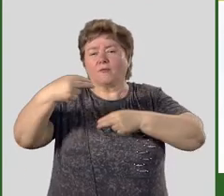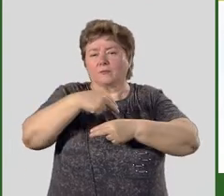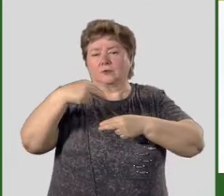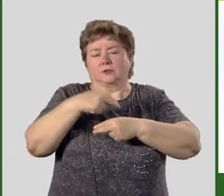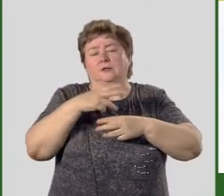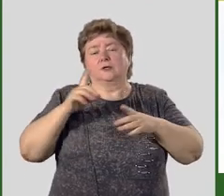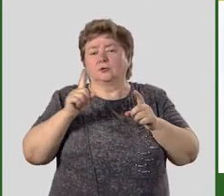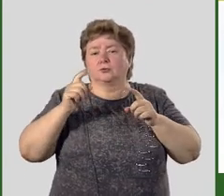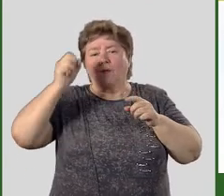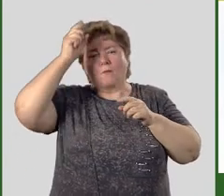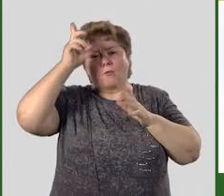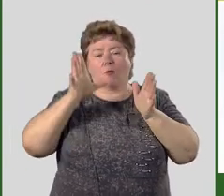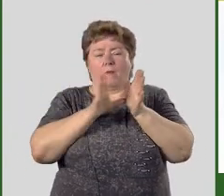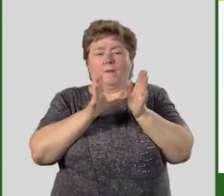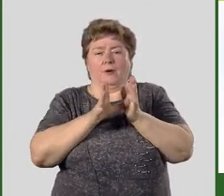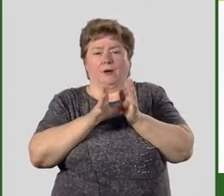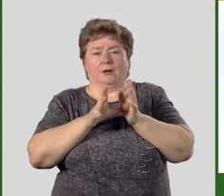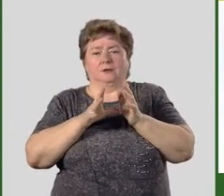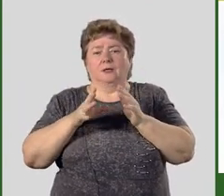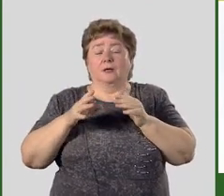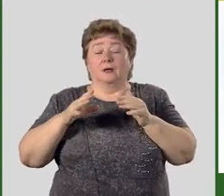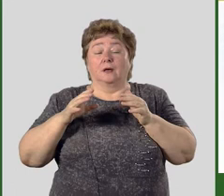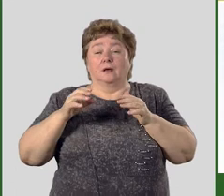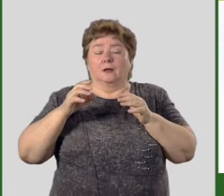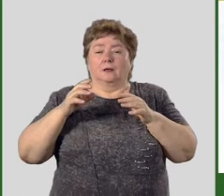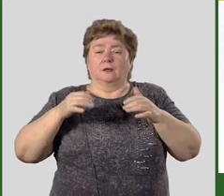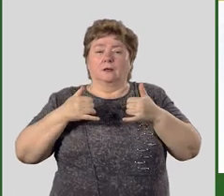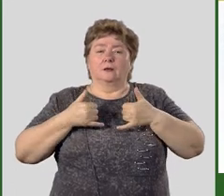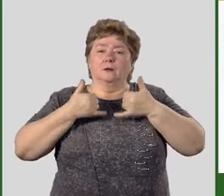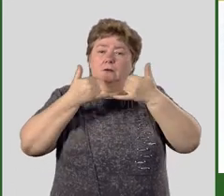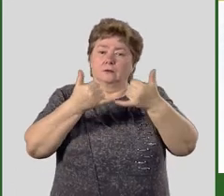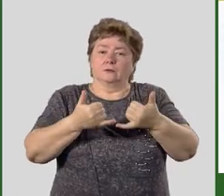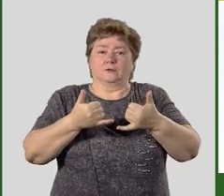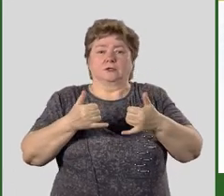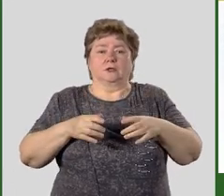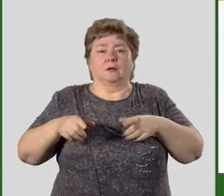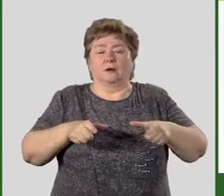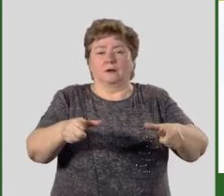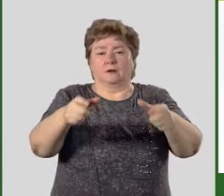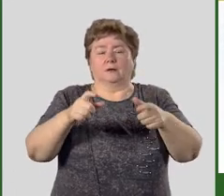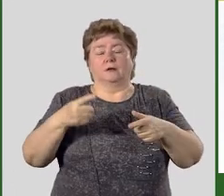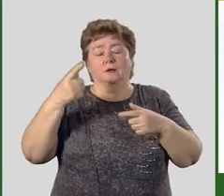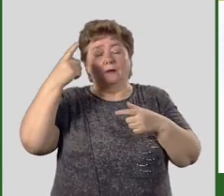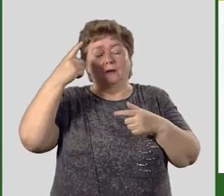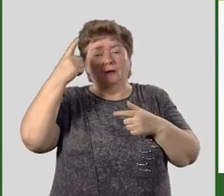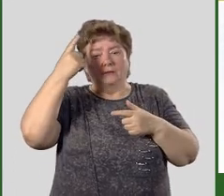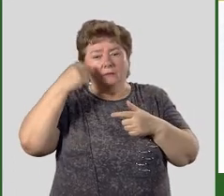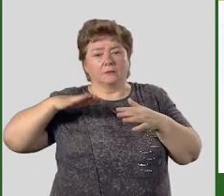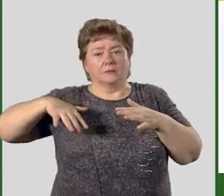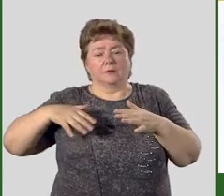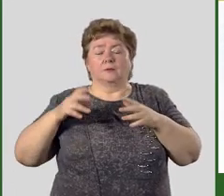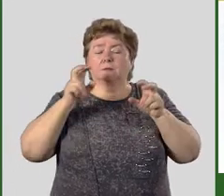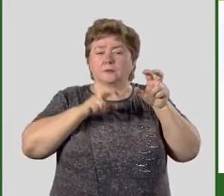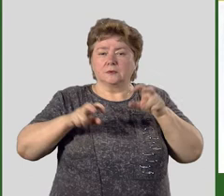вмешательством сверхъестественных сил и обожествляли реку. Загадку удалось разгадать